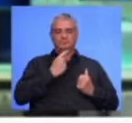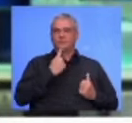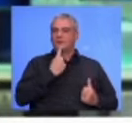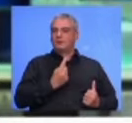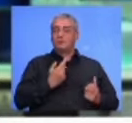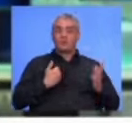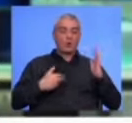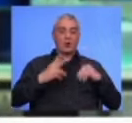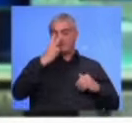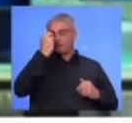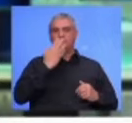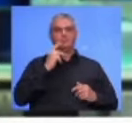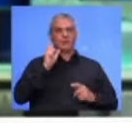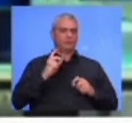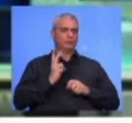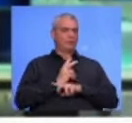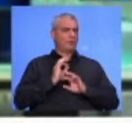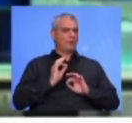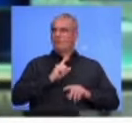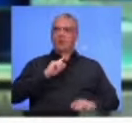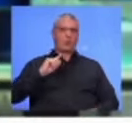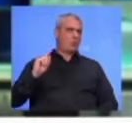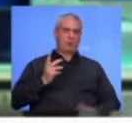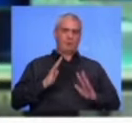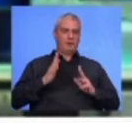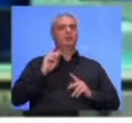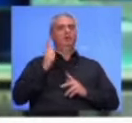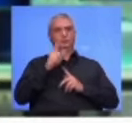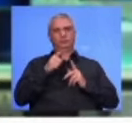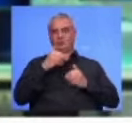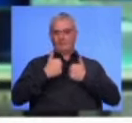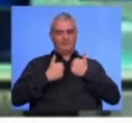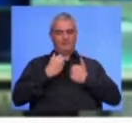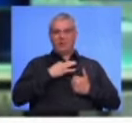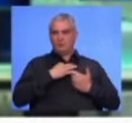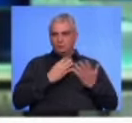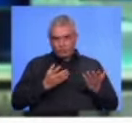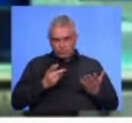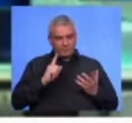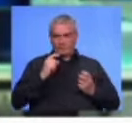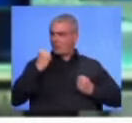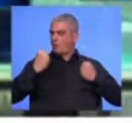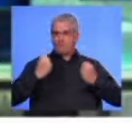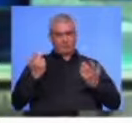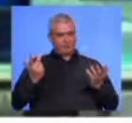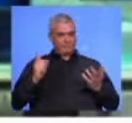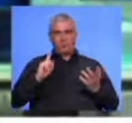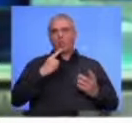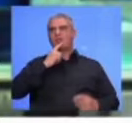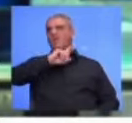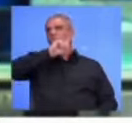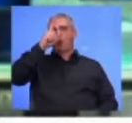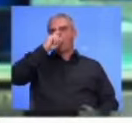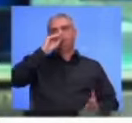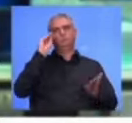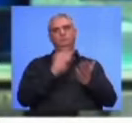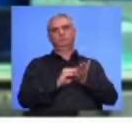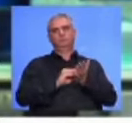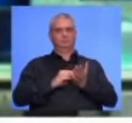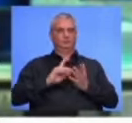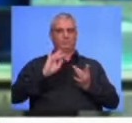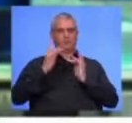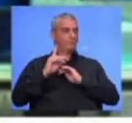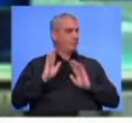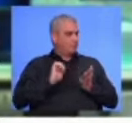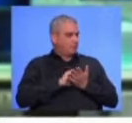ערבי ישראל הם אנשים נורמטיביים, לא כולם כאלה, יש גם ריינה בליגה שלנו, והם לא מתפרים, אז בואו לא נטיל את כולם, ונפוך את כולם לאויבי העם. עלילה,